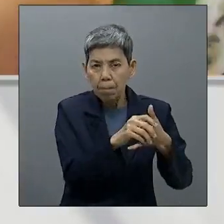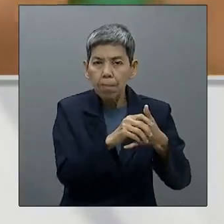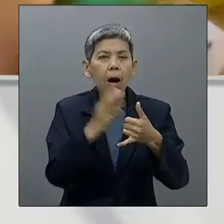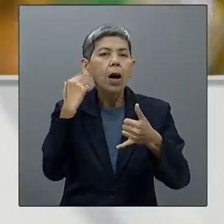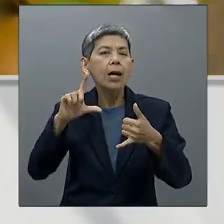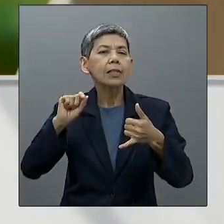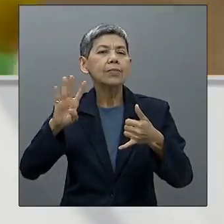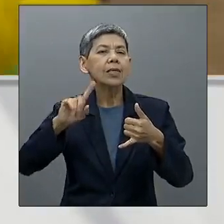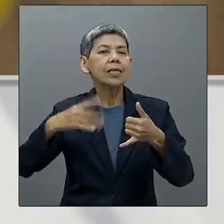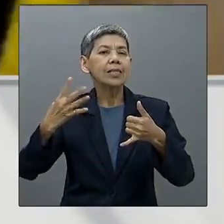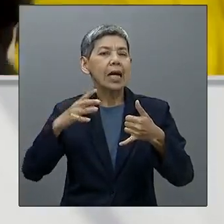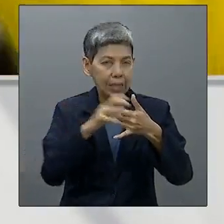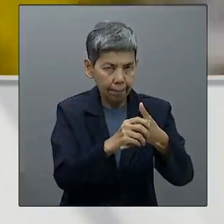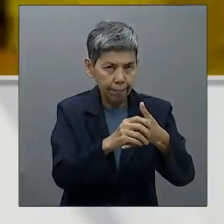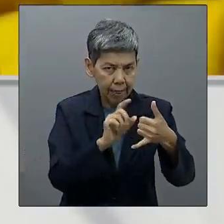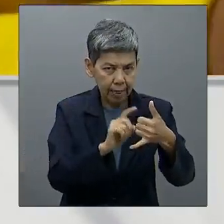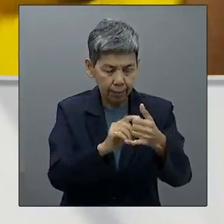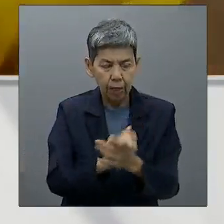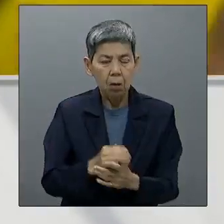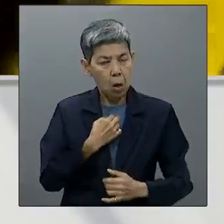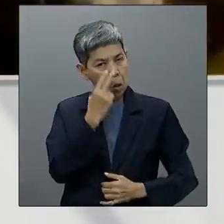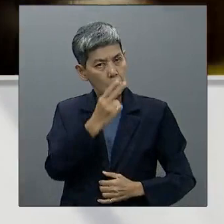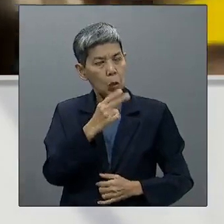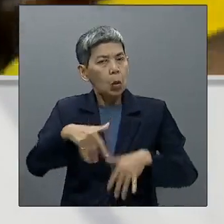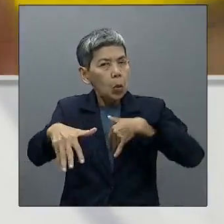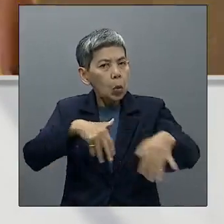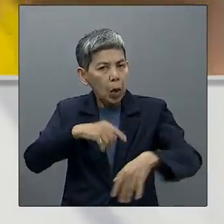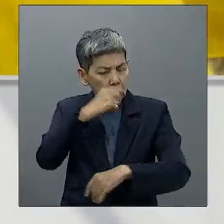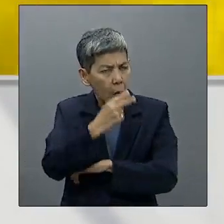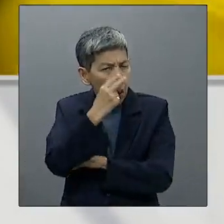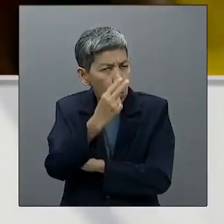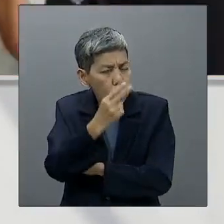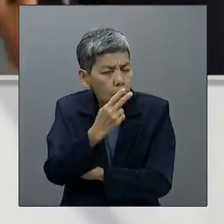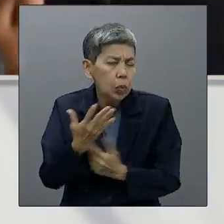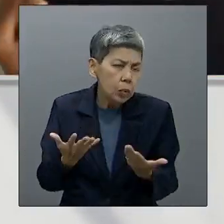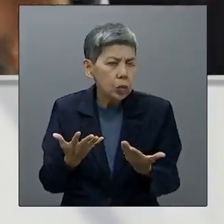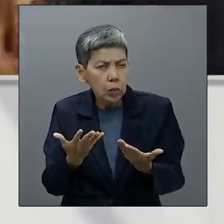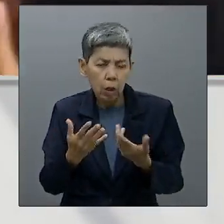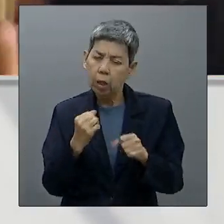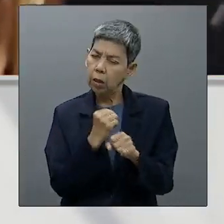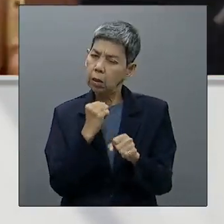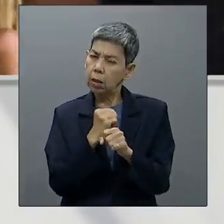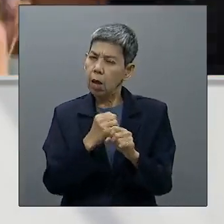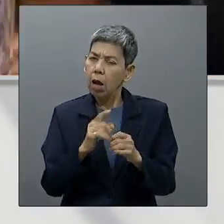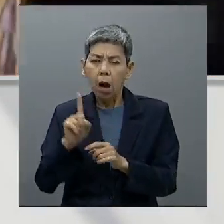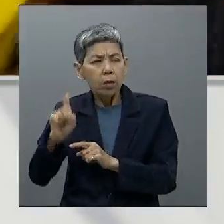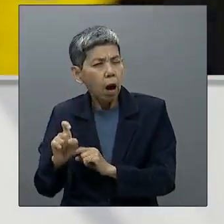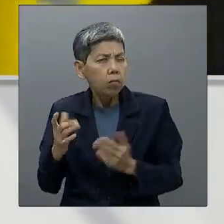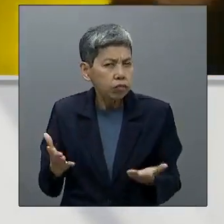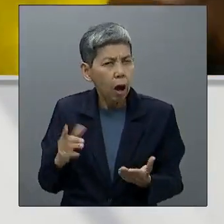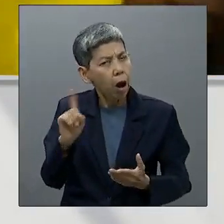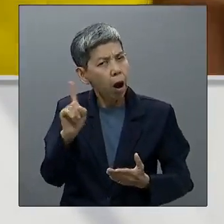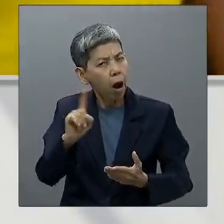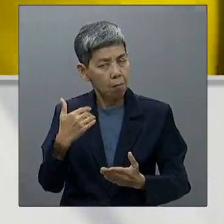24เมษายนที่ผ่านมาก็เท่ากับว่าสังคมไทยเฝ้ารอการคลี่คลายปริศนาการเสียชีวิตที่น่าตกใจ